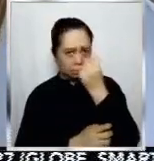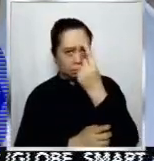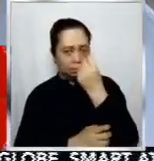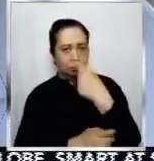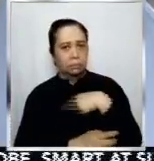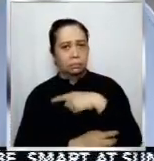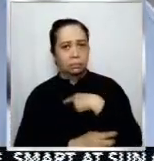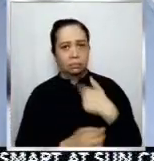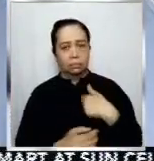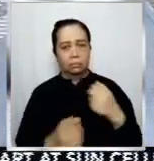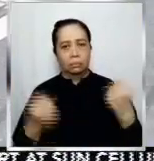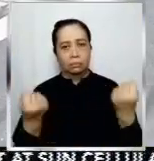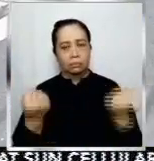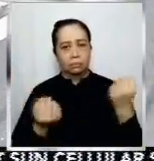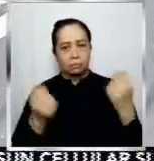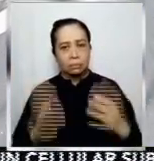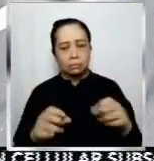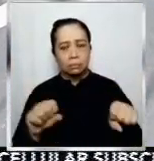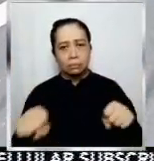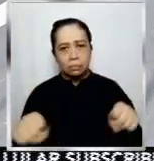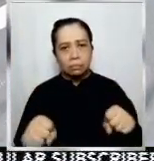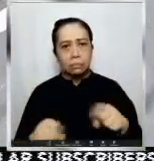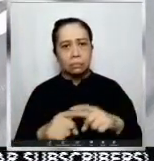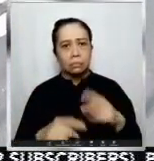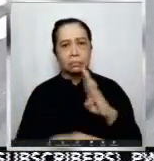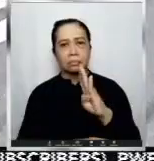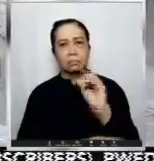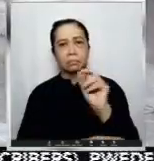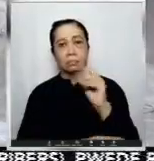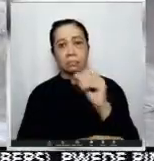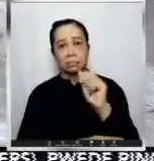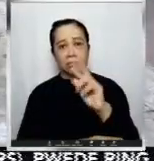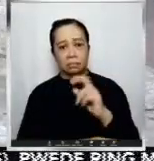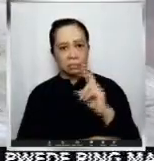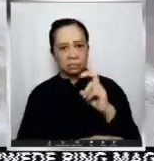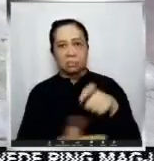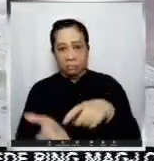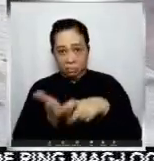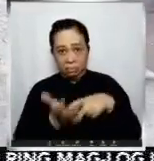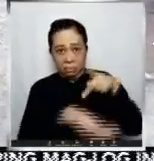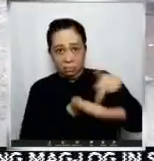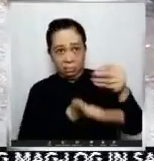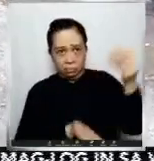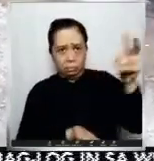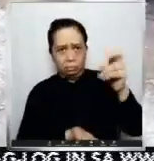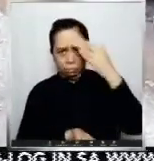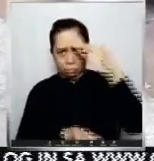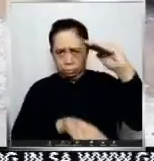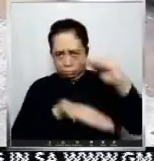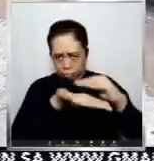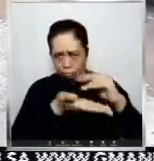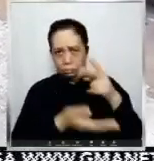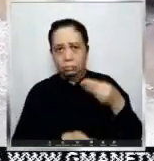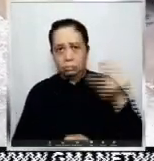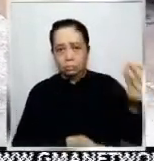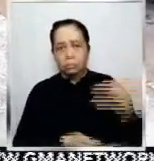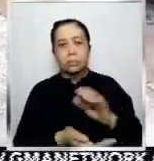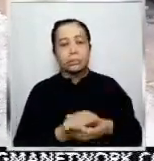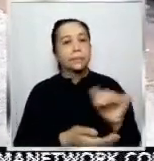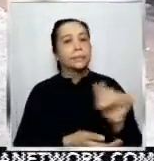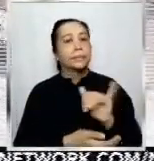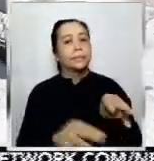eh. Sana po babaan nila. Tulad sa Marikina, isa rin lang ang pwedeng isakay ng balikpasada na ring tricycle sa Quezon